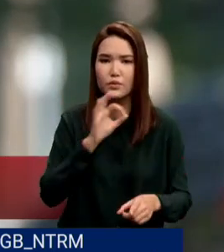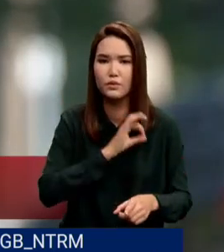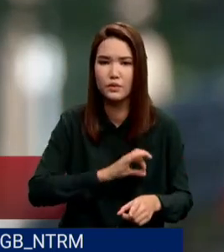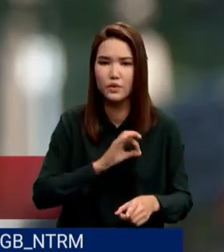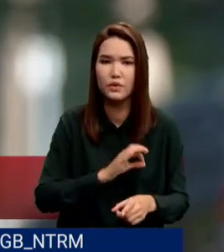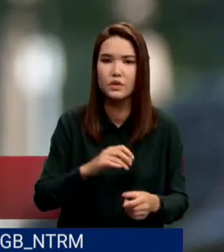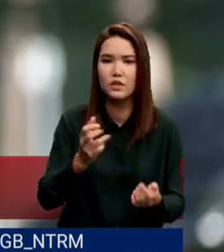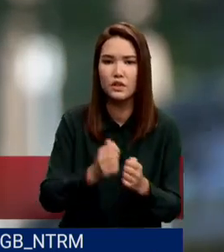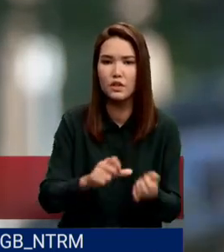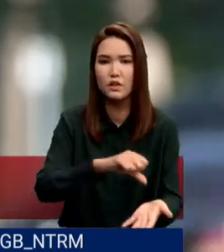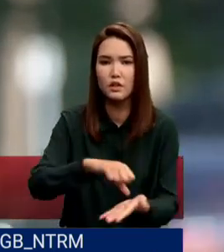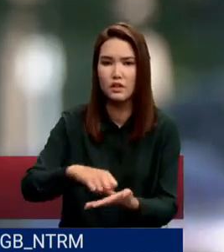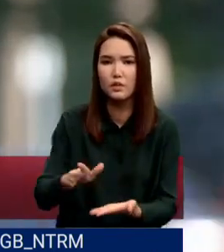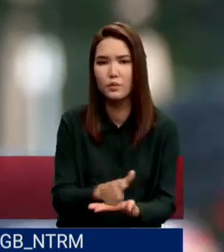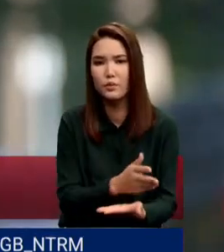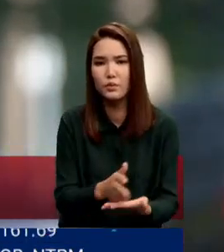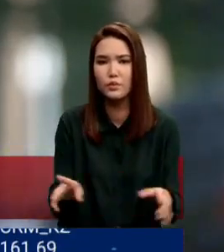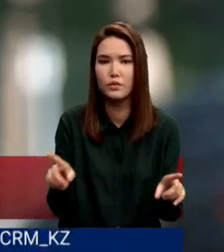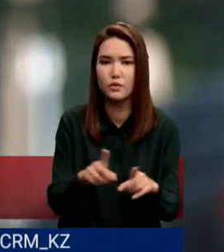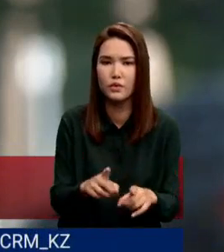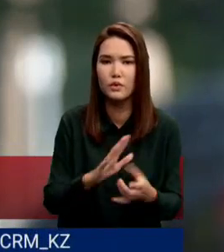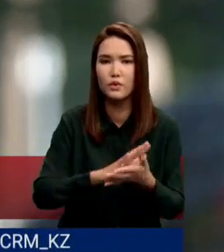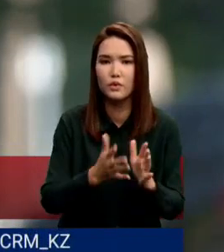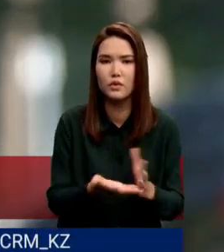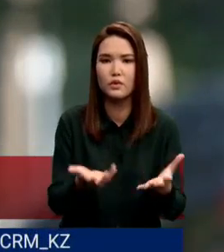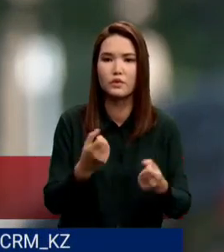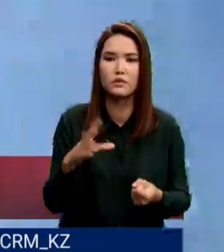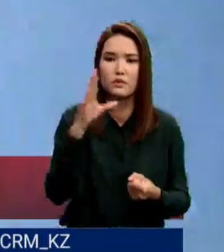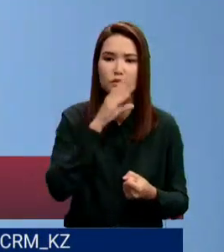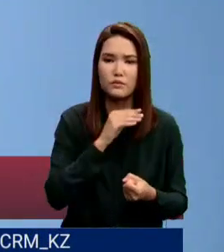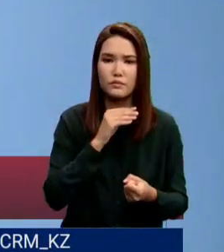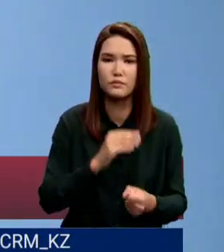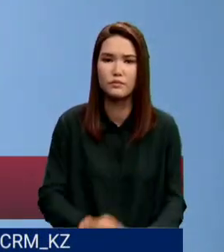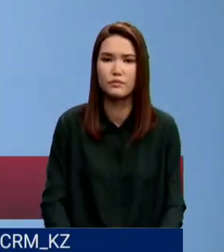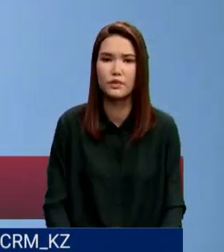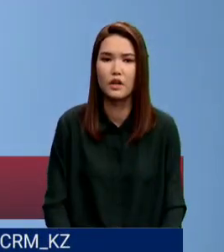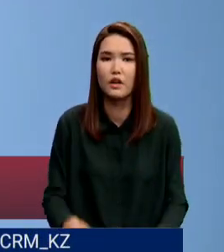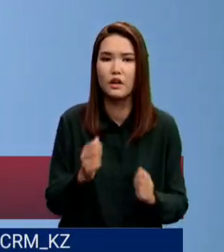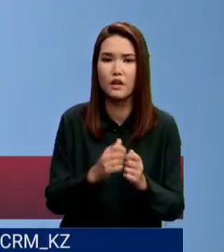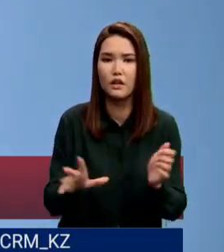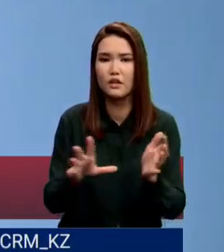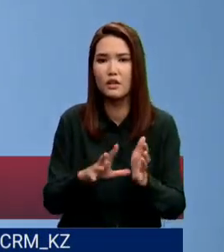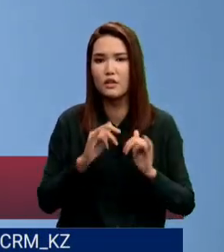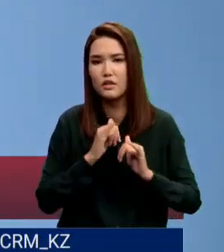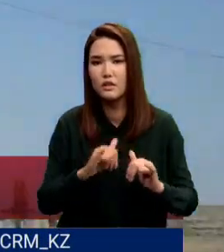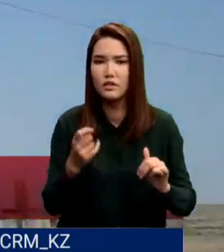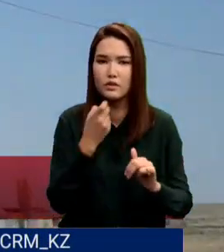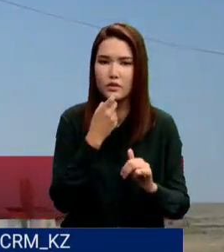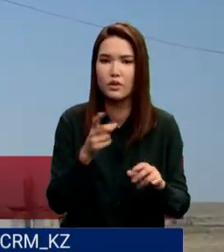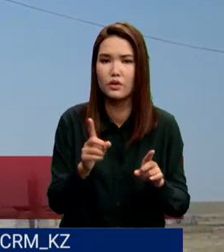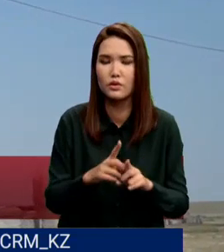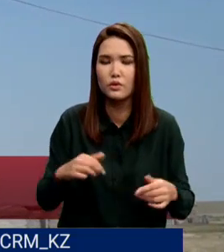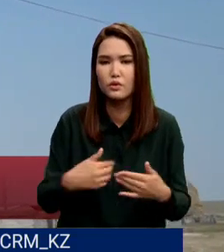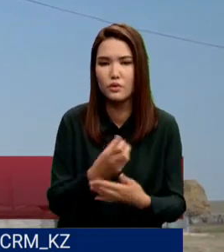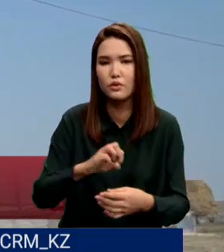екі Пагран бөлімшелерін тұрақты электр энергиясымен қамтамасыз етілетін болады. Демек ауылдағы жұрт күрмеуі қиын күрделі мәселенің